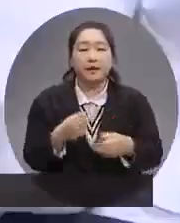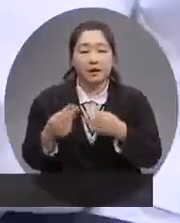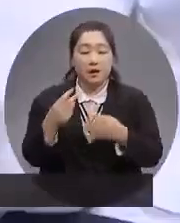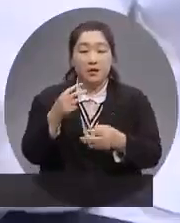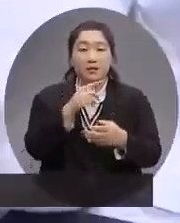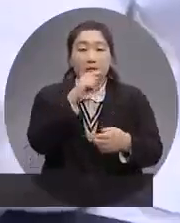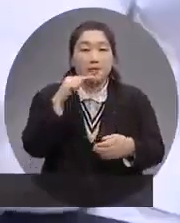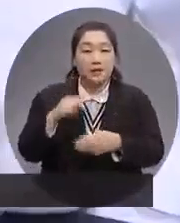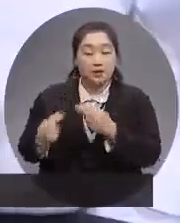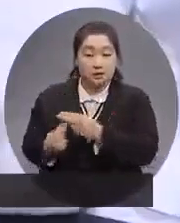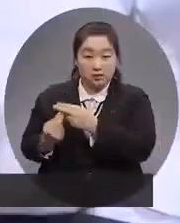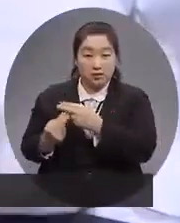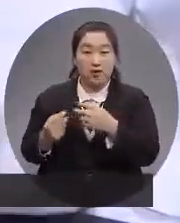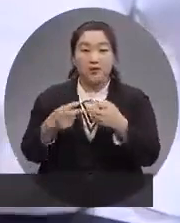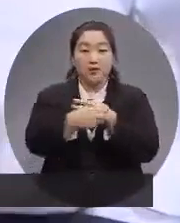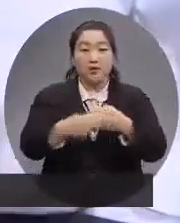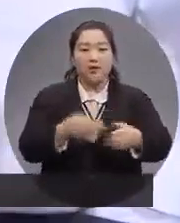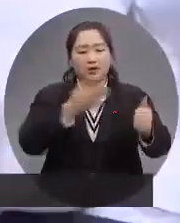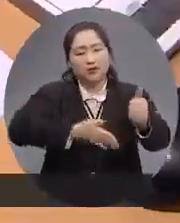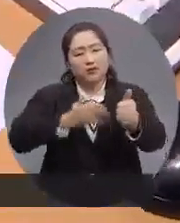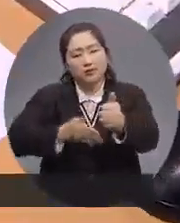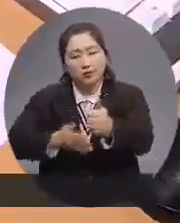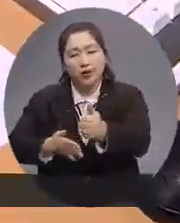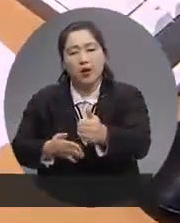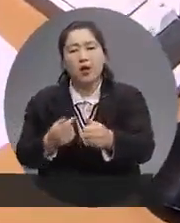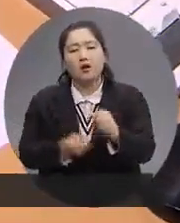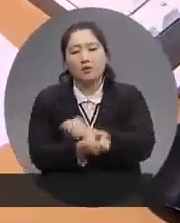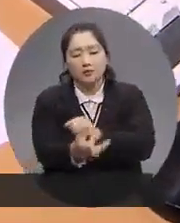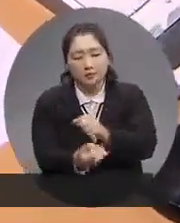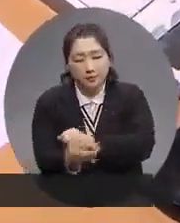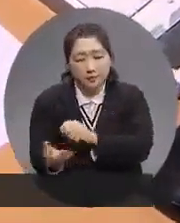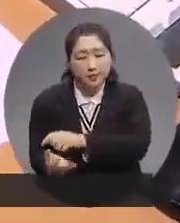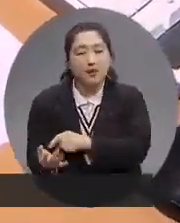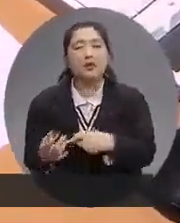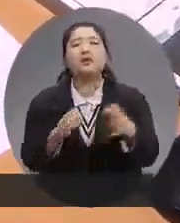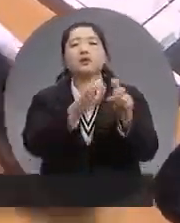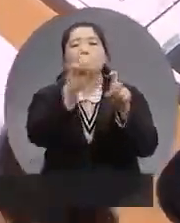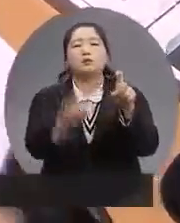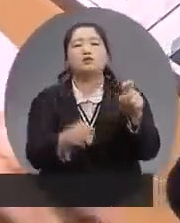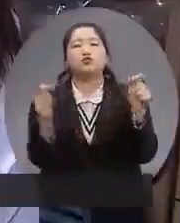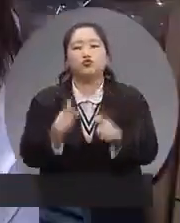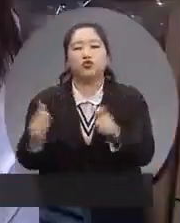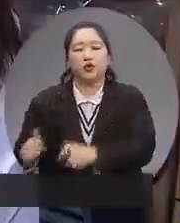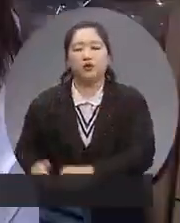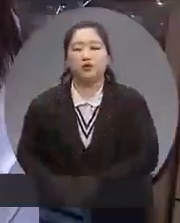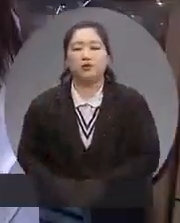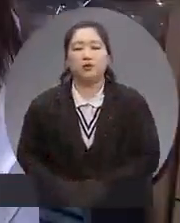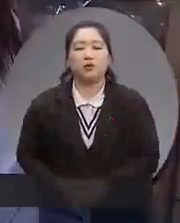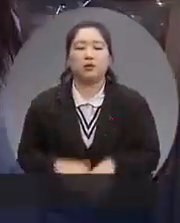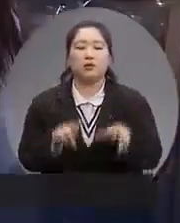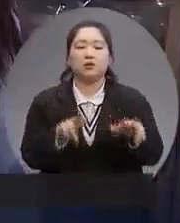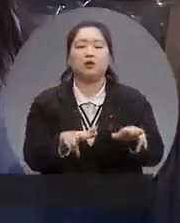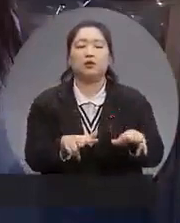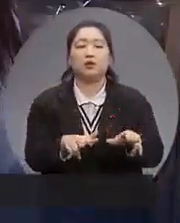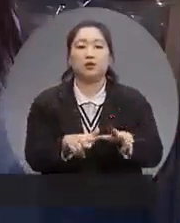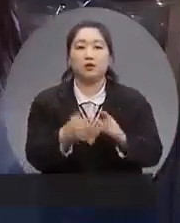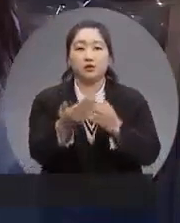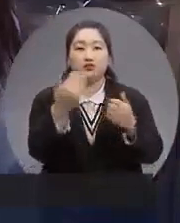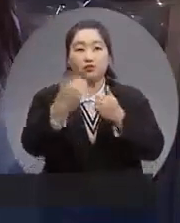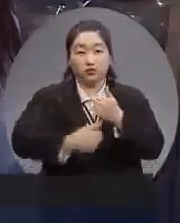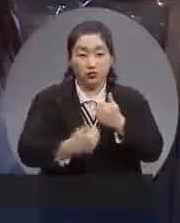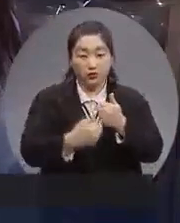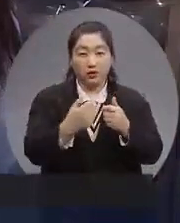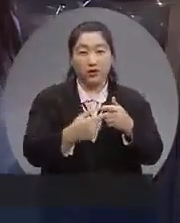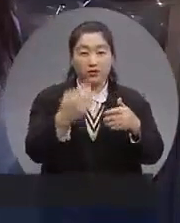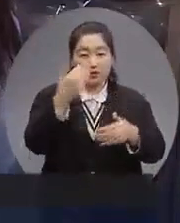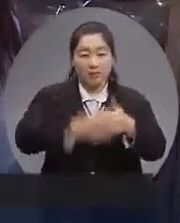위해 일일이 병원에 협조를 구하며 출고량을 10%씩 줄이고 있습니다. 지금 넣어주신 재고에서 한 10개 정도만